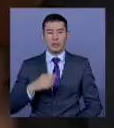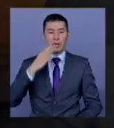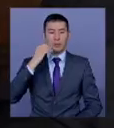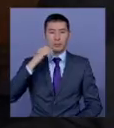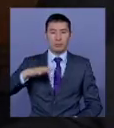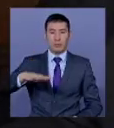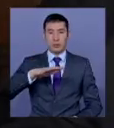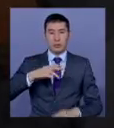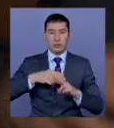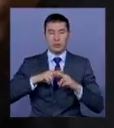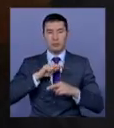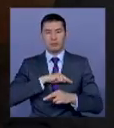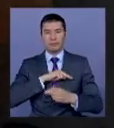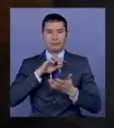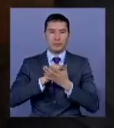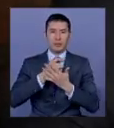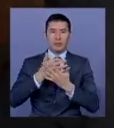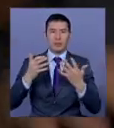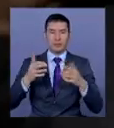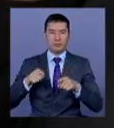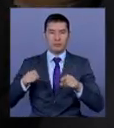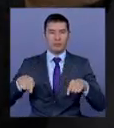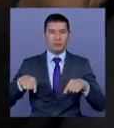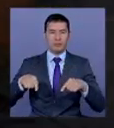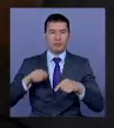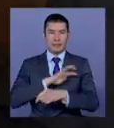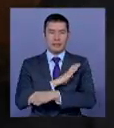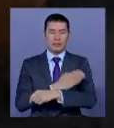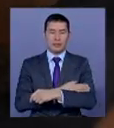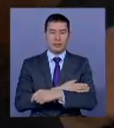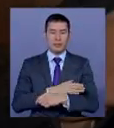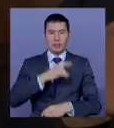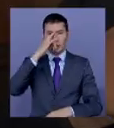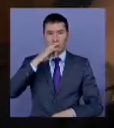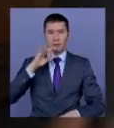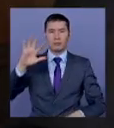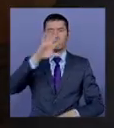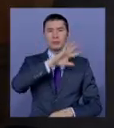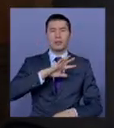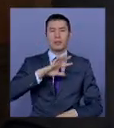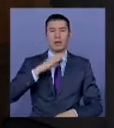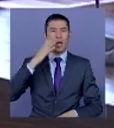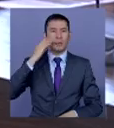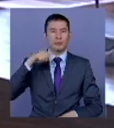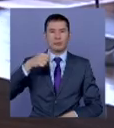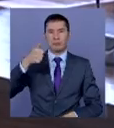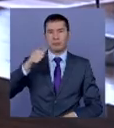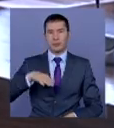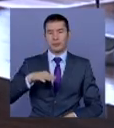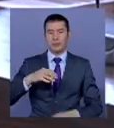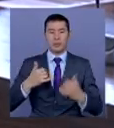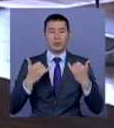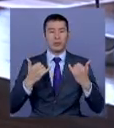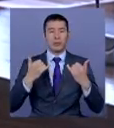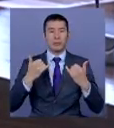мына біздің мемлекетке қарасақ, біздің бүкіл Қазақстанға қарасақ, Алматы бірінші орында деп айтуға бара. Бүгінде жас